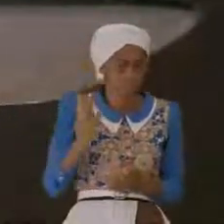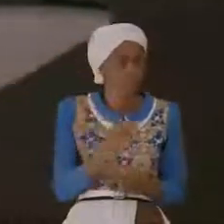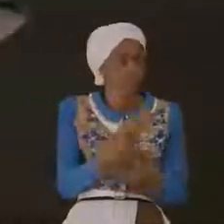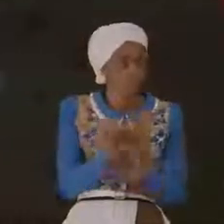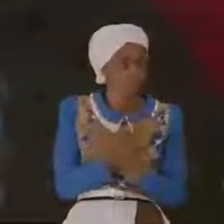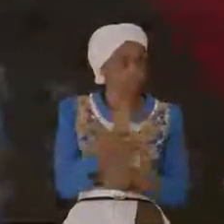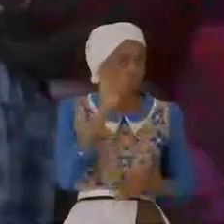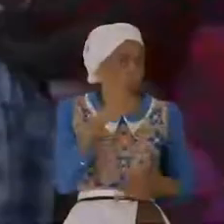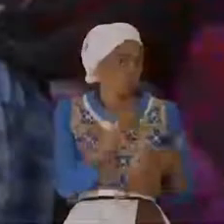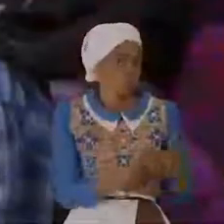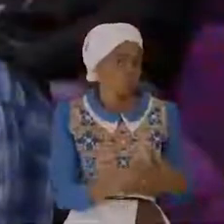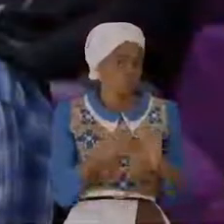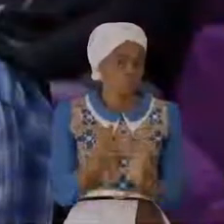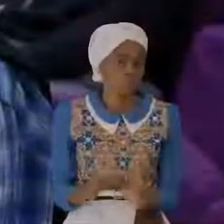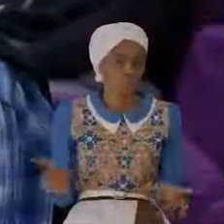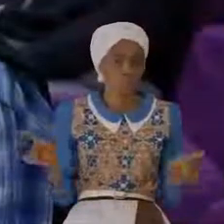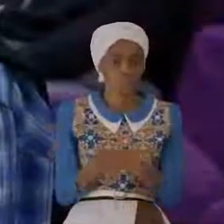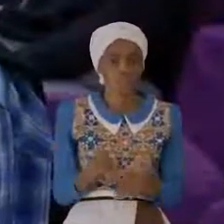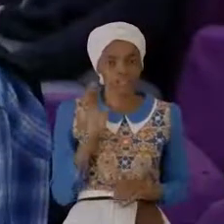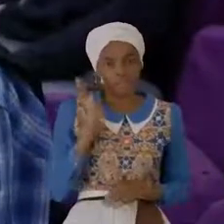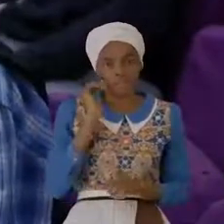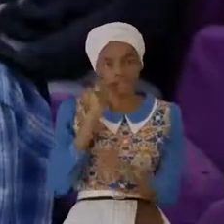ton prochain comme toi-même.